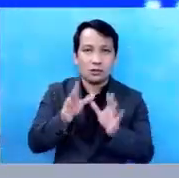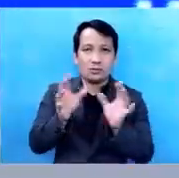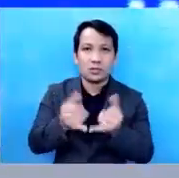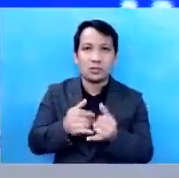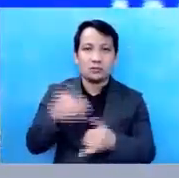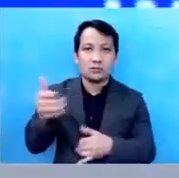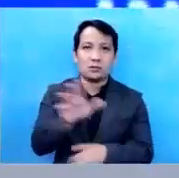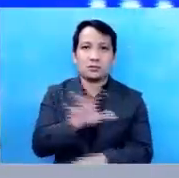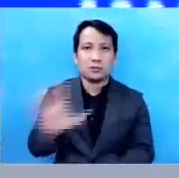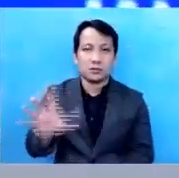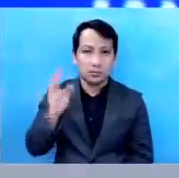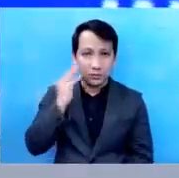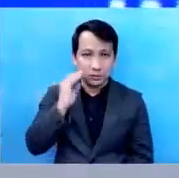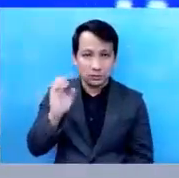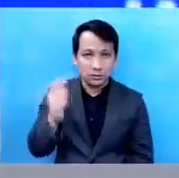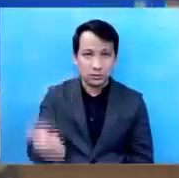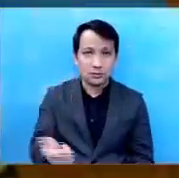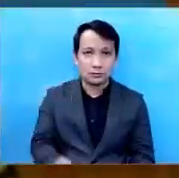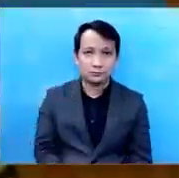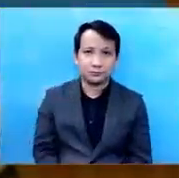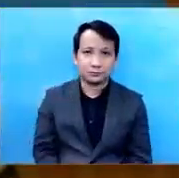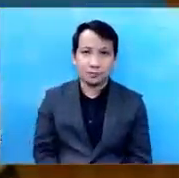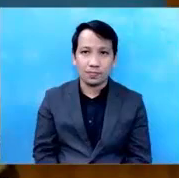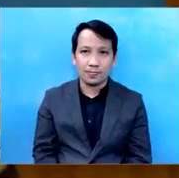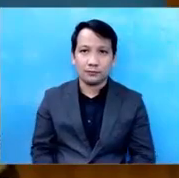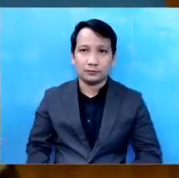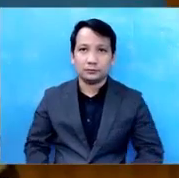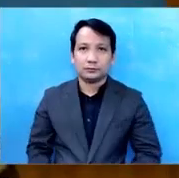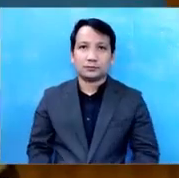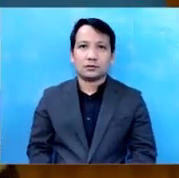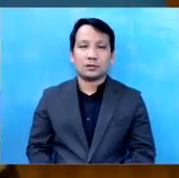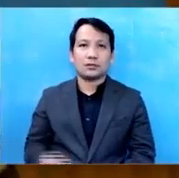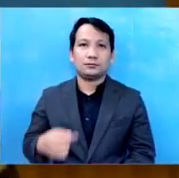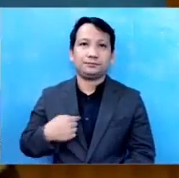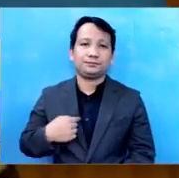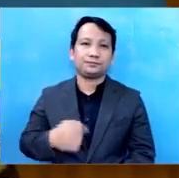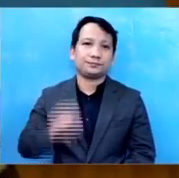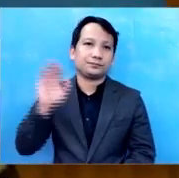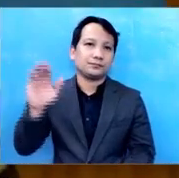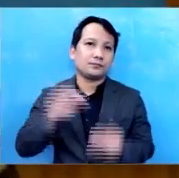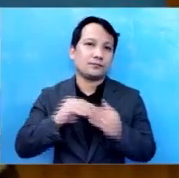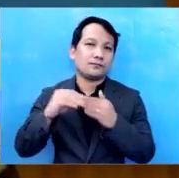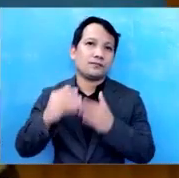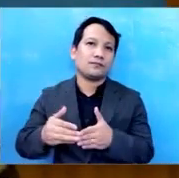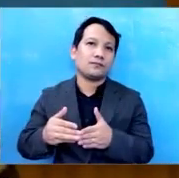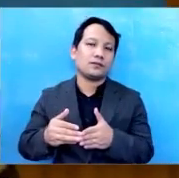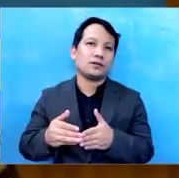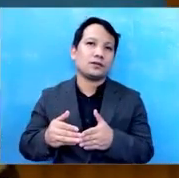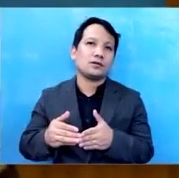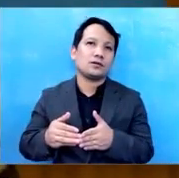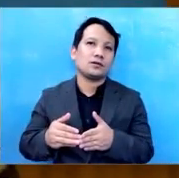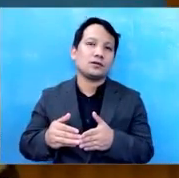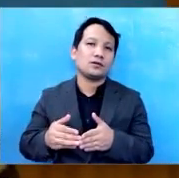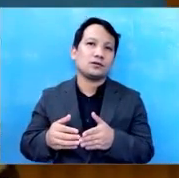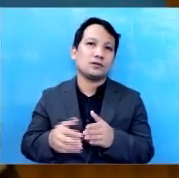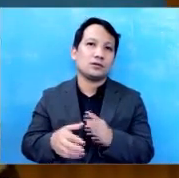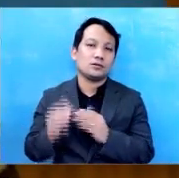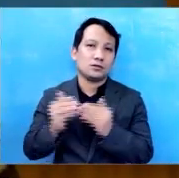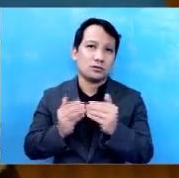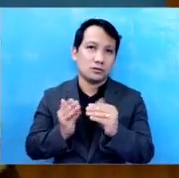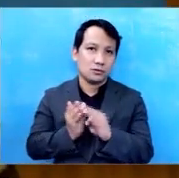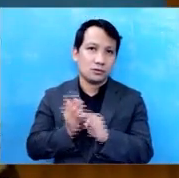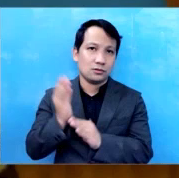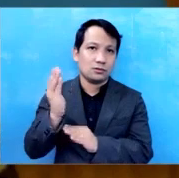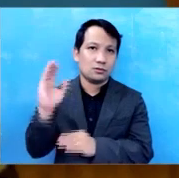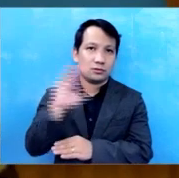si Marianne Enriquez. And I beg the leadership that since we are going to a